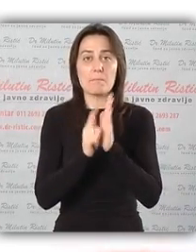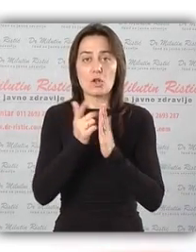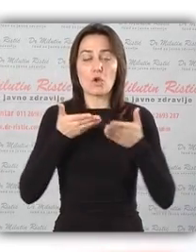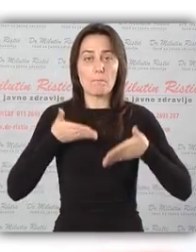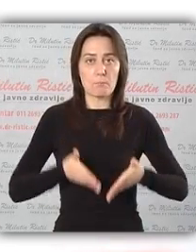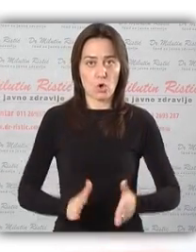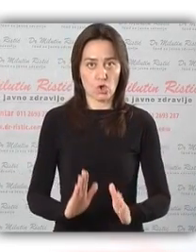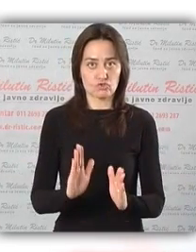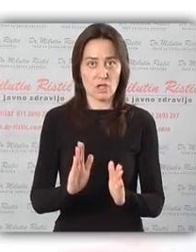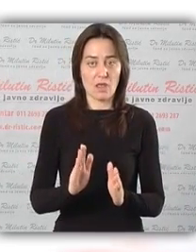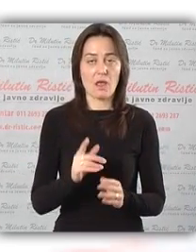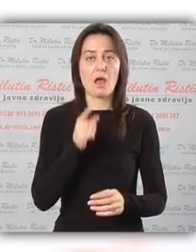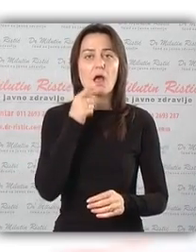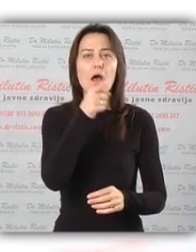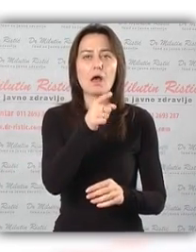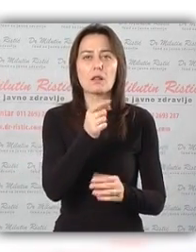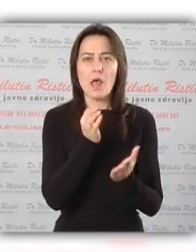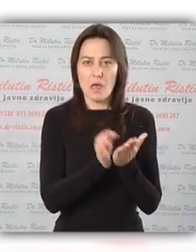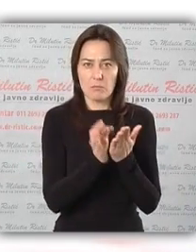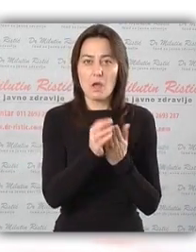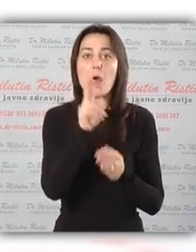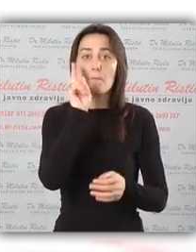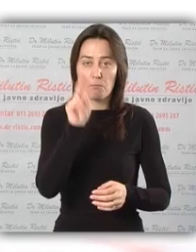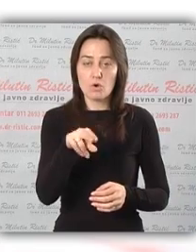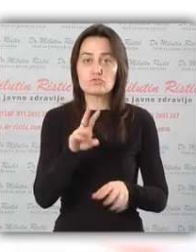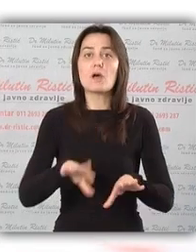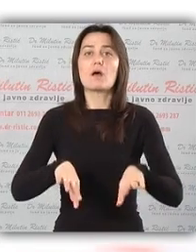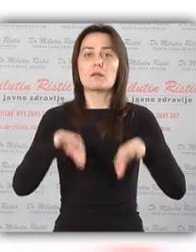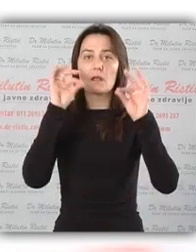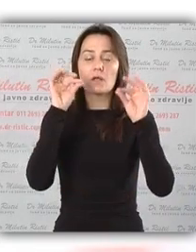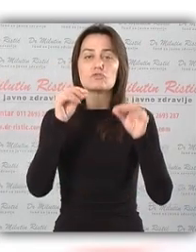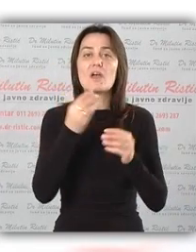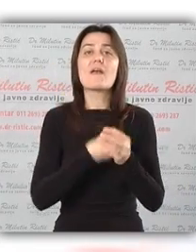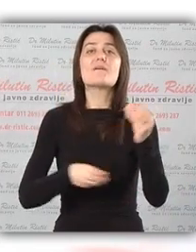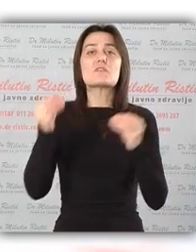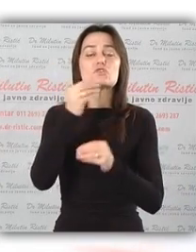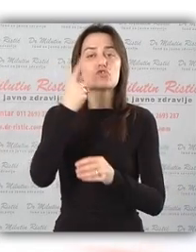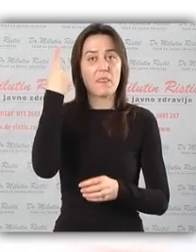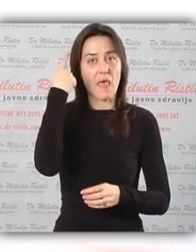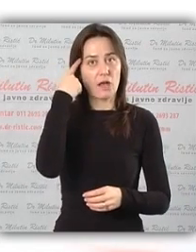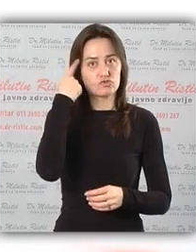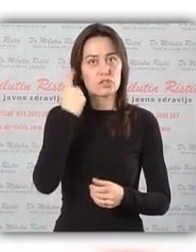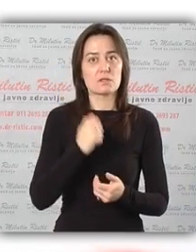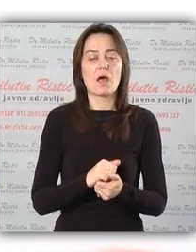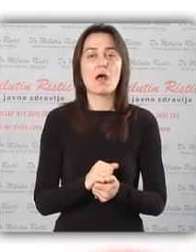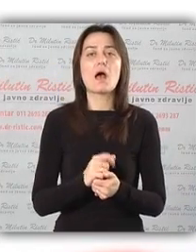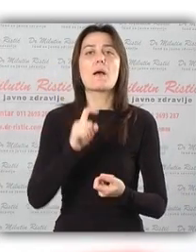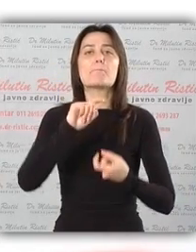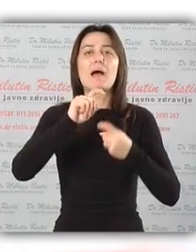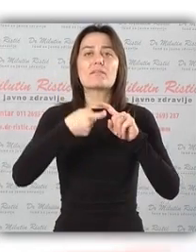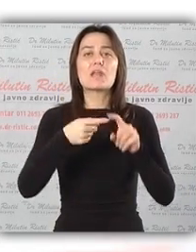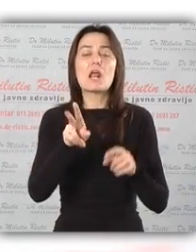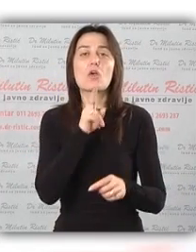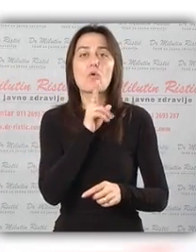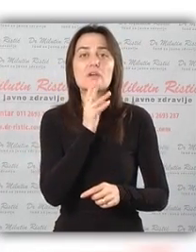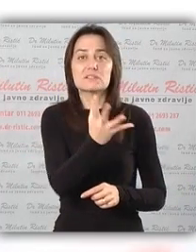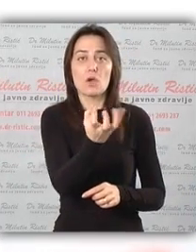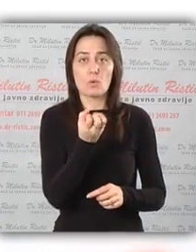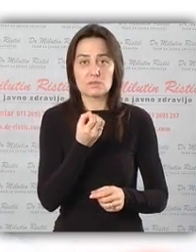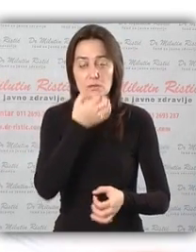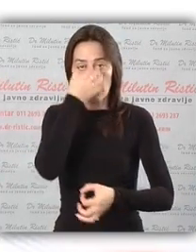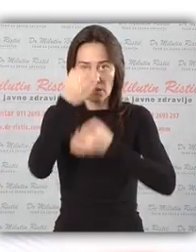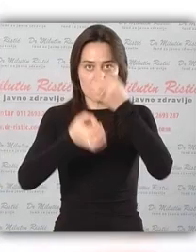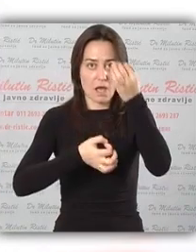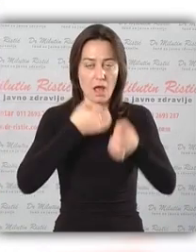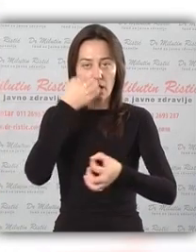do prevremenog porođaja. Chlamydia trachomatis se može dijagnostikovati na više načina. Materijal koji